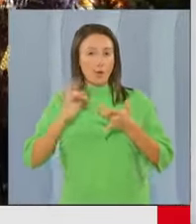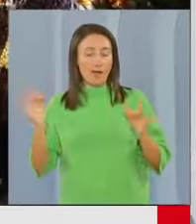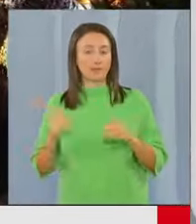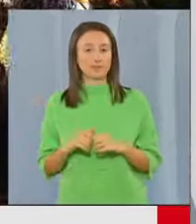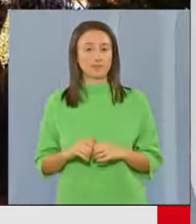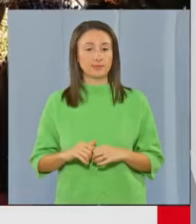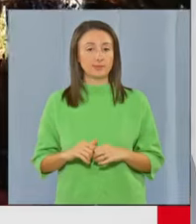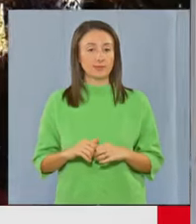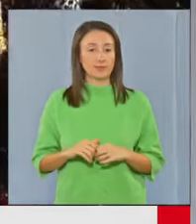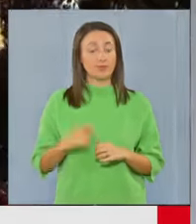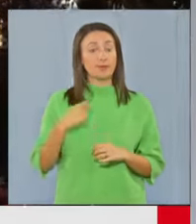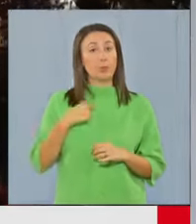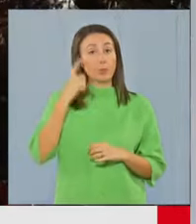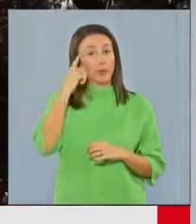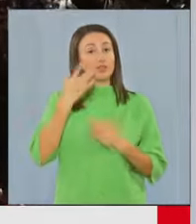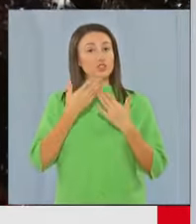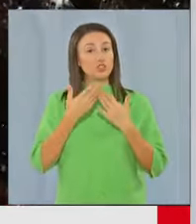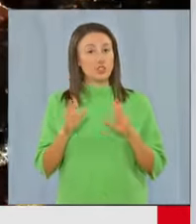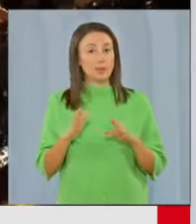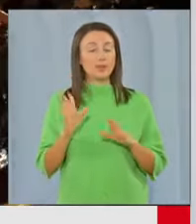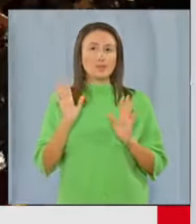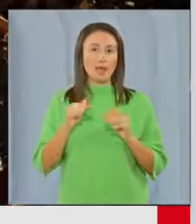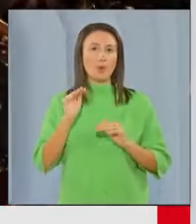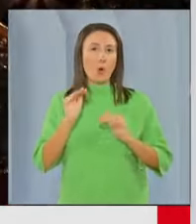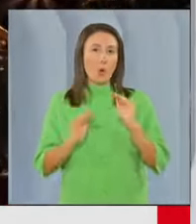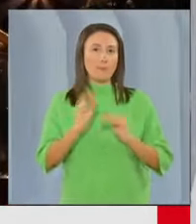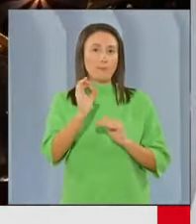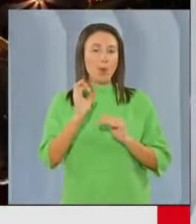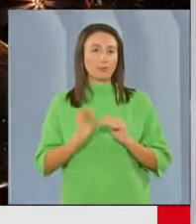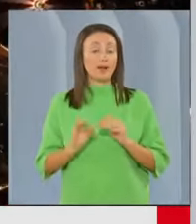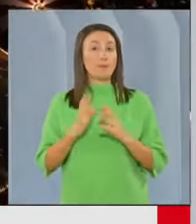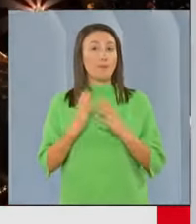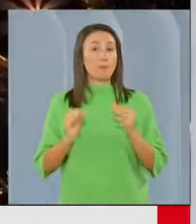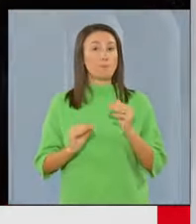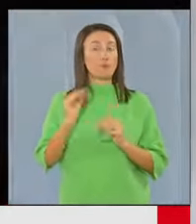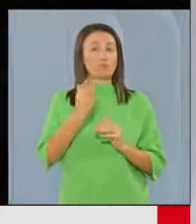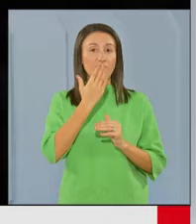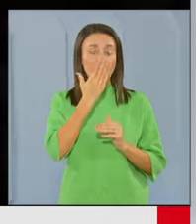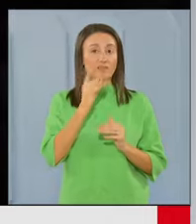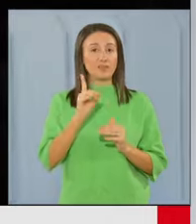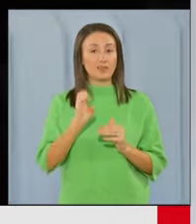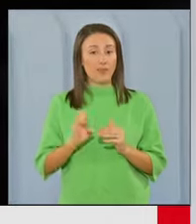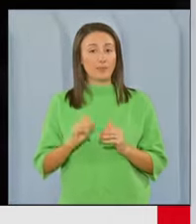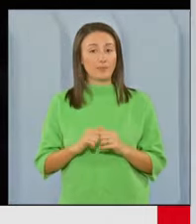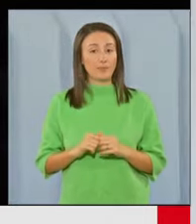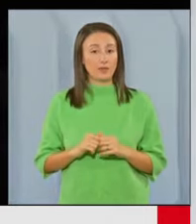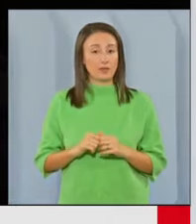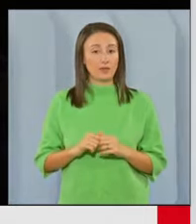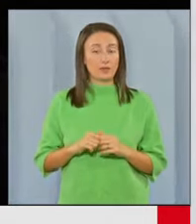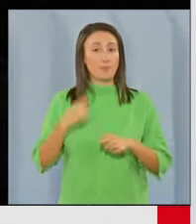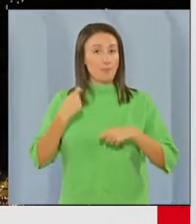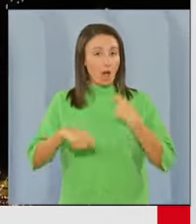ul cred că începe să aibă o pondere mult mai mare față de eu știu